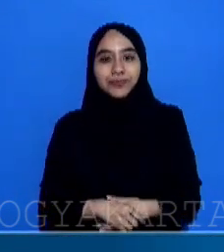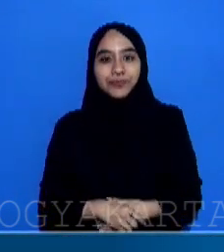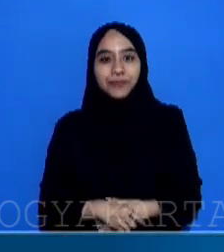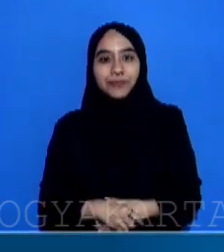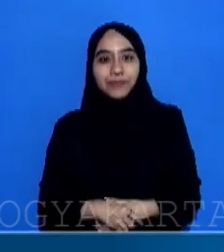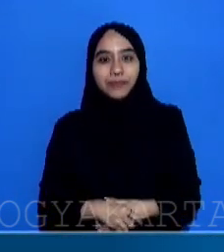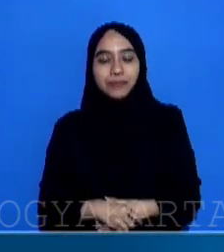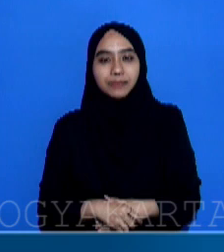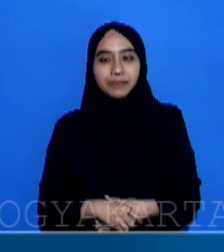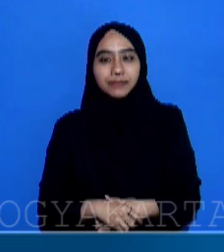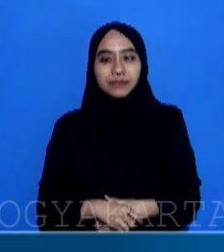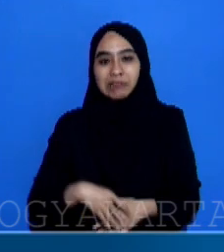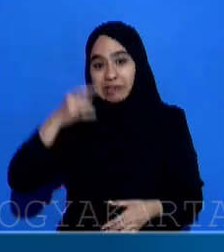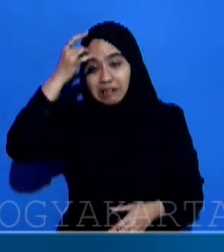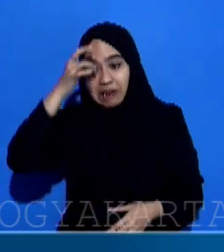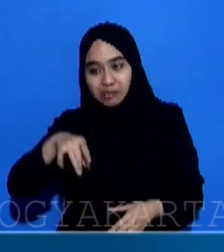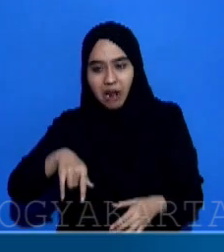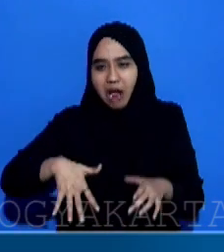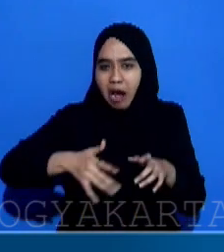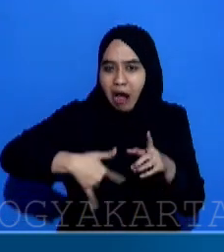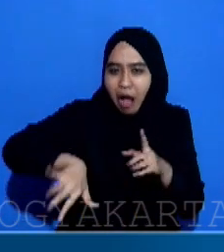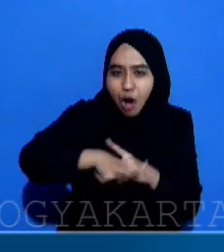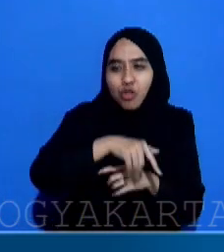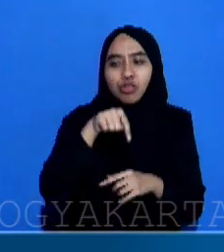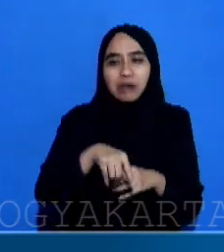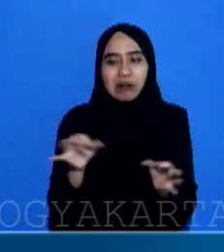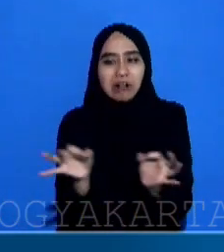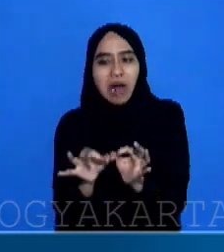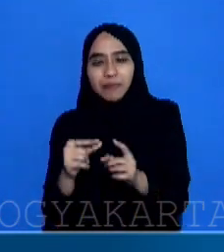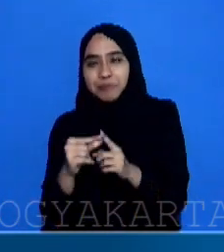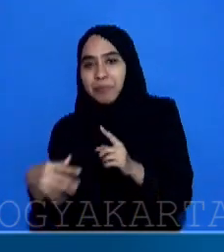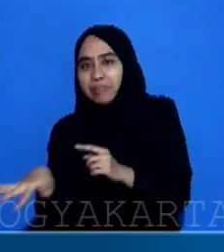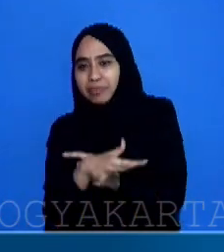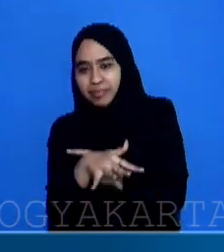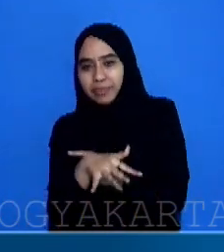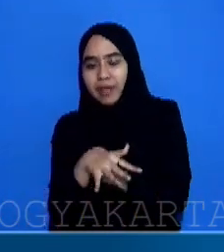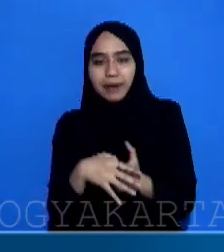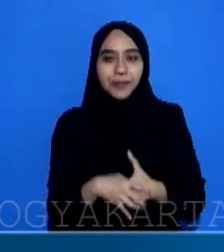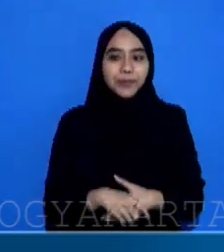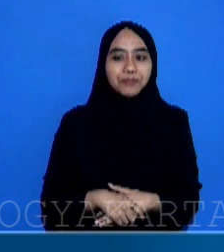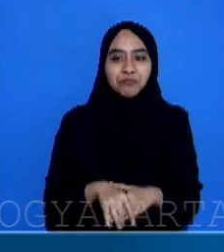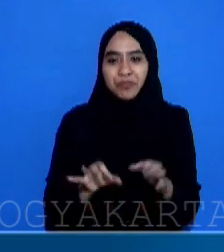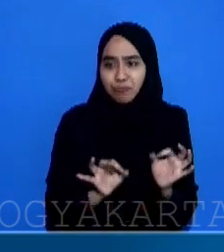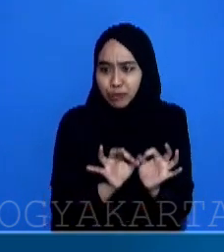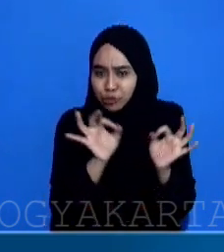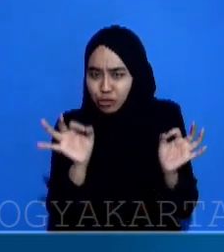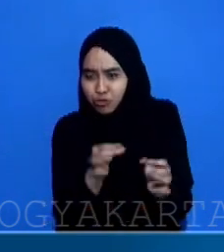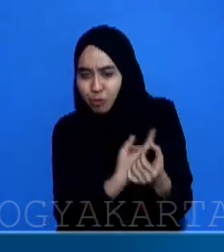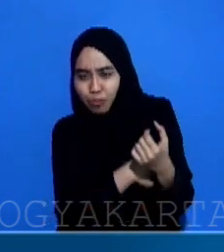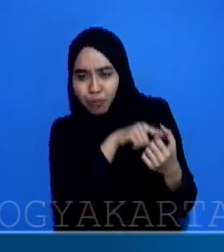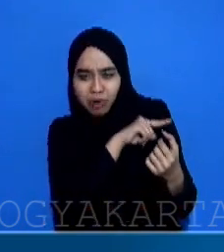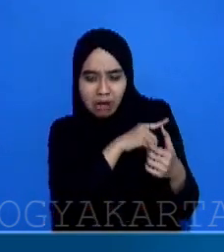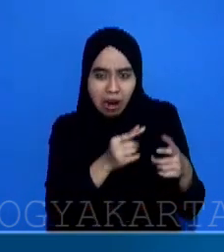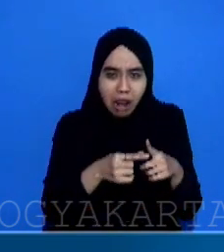masyarakat desa maritim merupakan desa di wilayah pesisir yang berbatasan langsung dengan pantai dengan beragap Potensi alam dan lautnya yang bisa